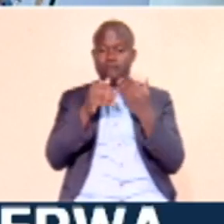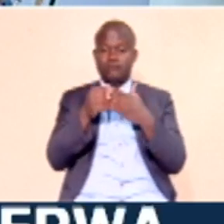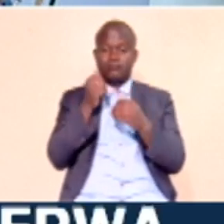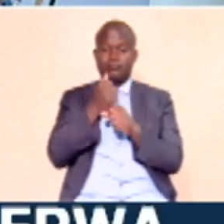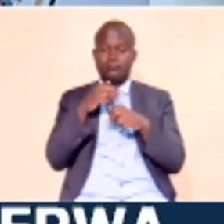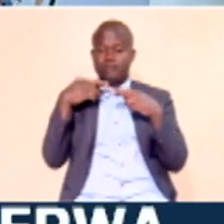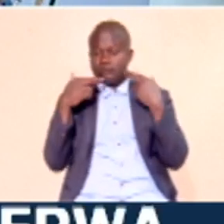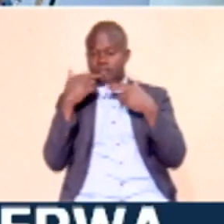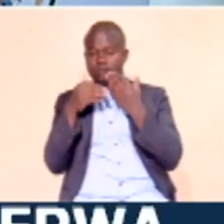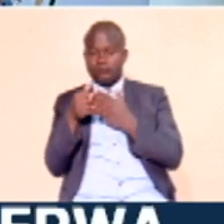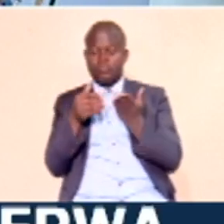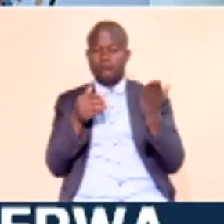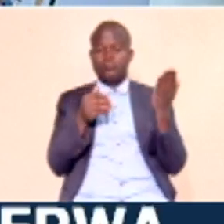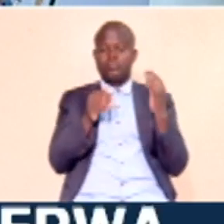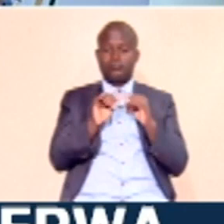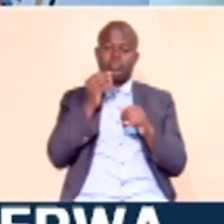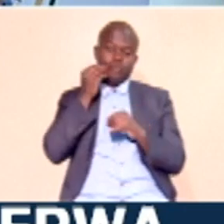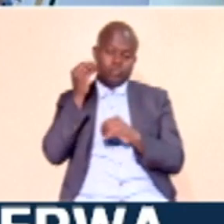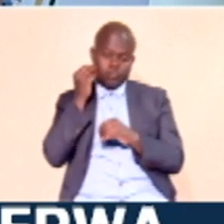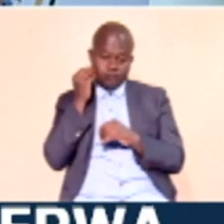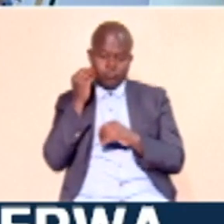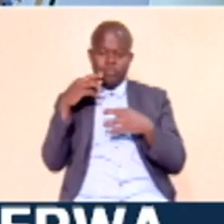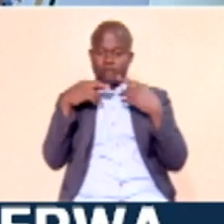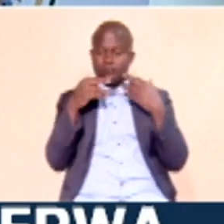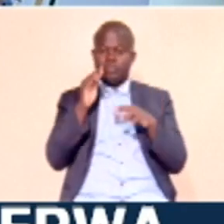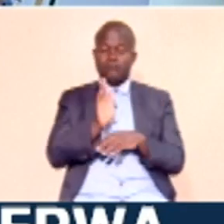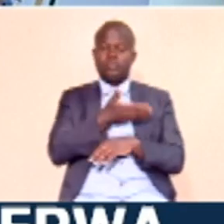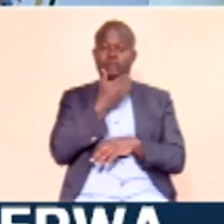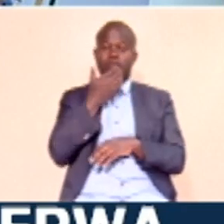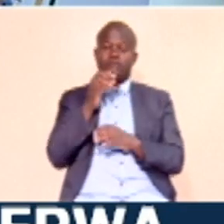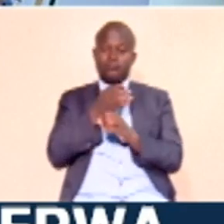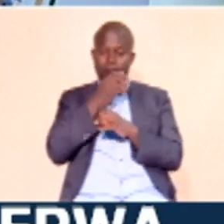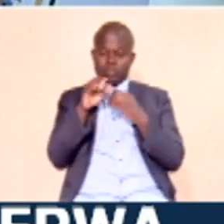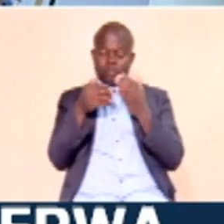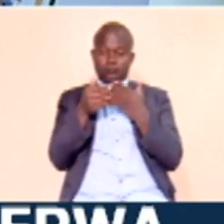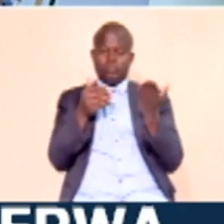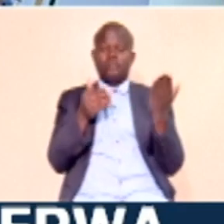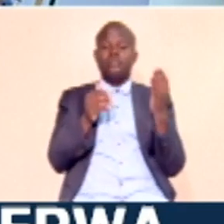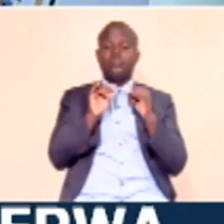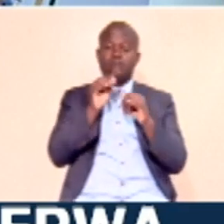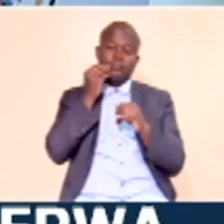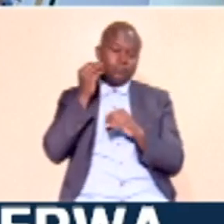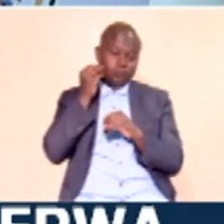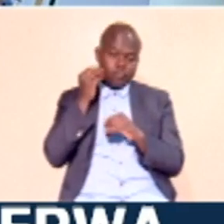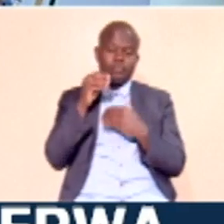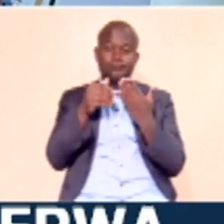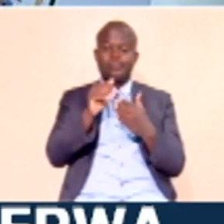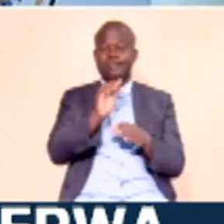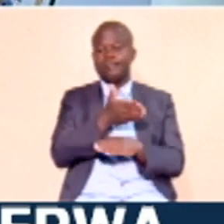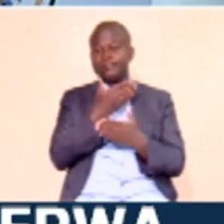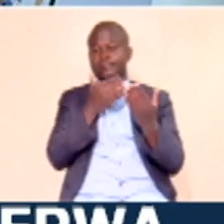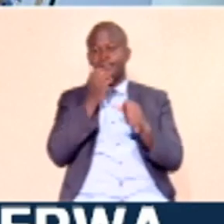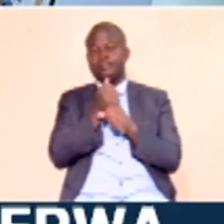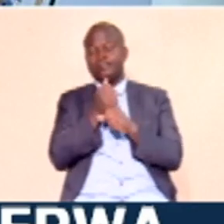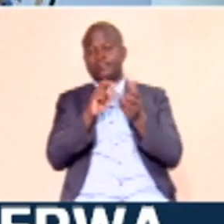resitora bayiguma mu rugo, resitora zivuyeho, koze akabari bayiguma mu rugo, akabari kavuyeho,